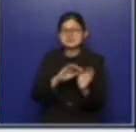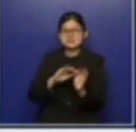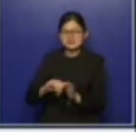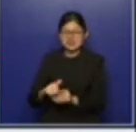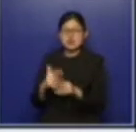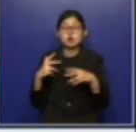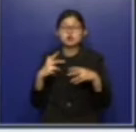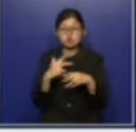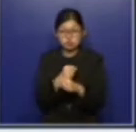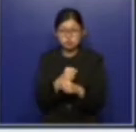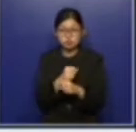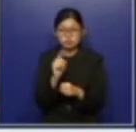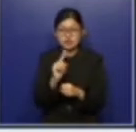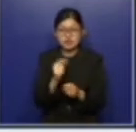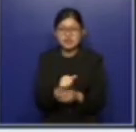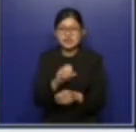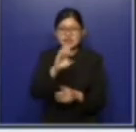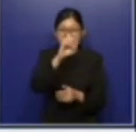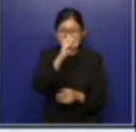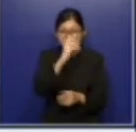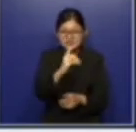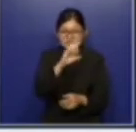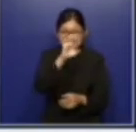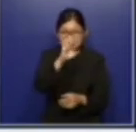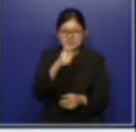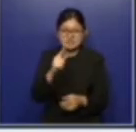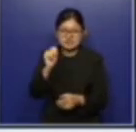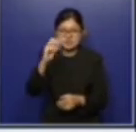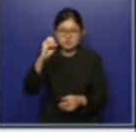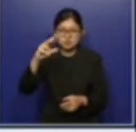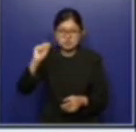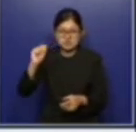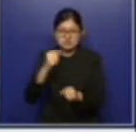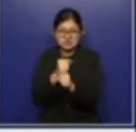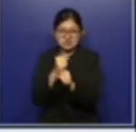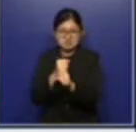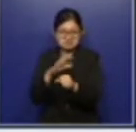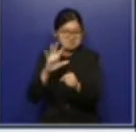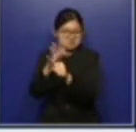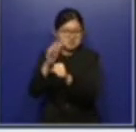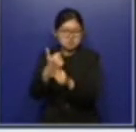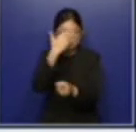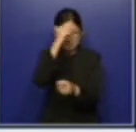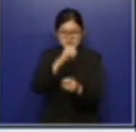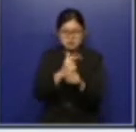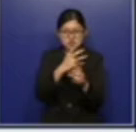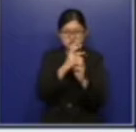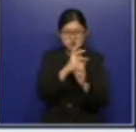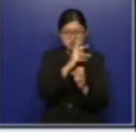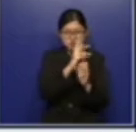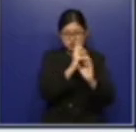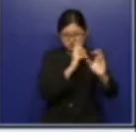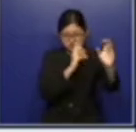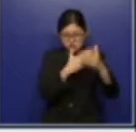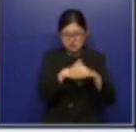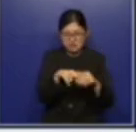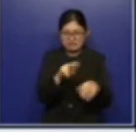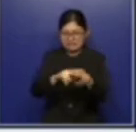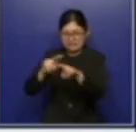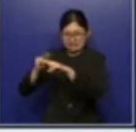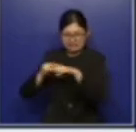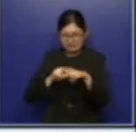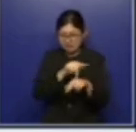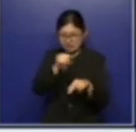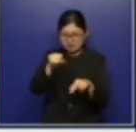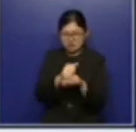รุปก็คือว่า DE กับ TOT ทำไม่พอครับพอคสช.ตอนนั้นก็บอกไงครับให้คณะท่านทั้งหลายที่นั่งอยู่เนี่ยนะ